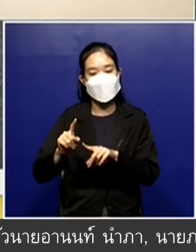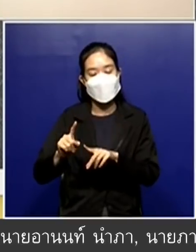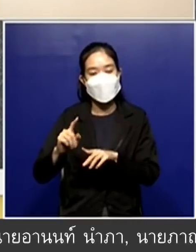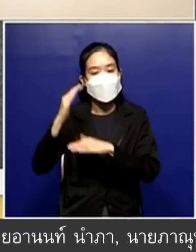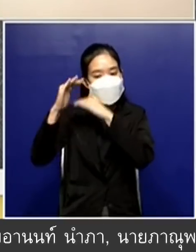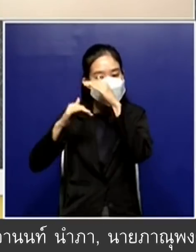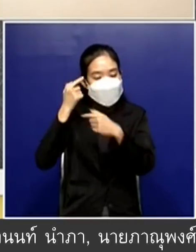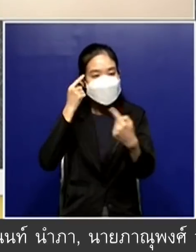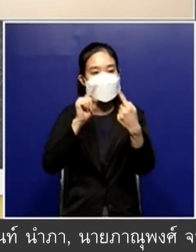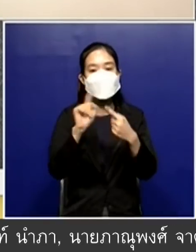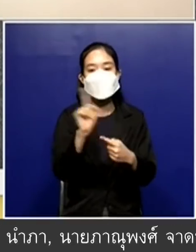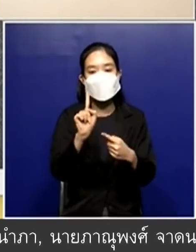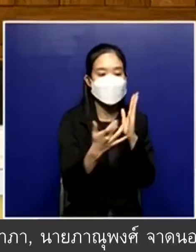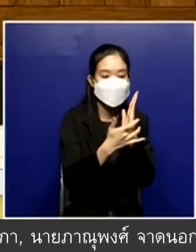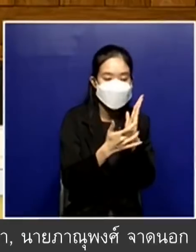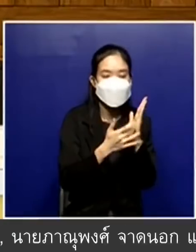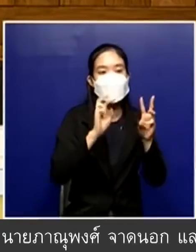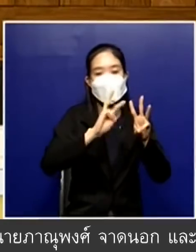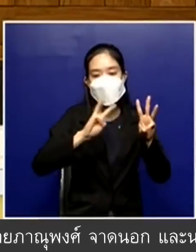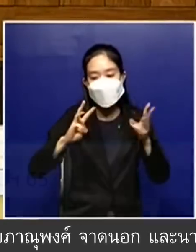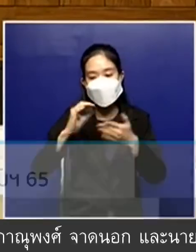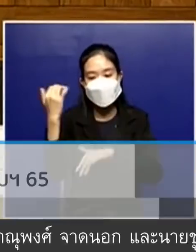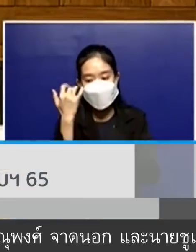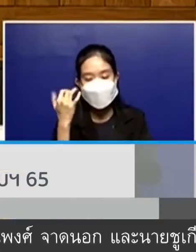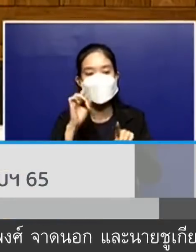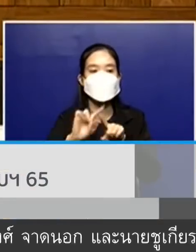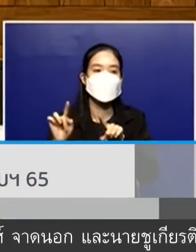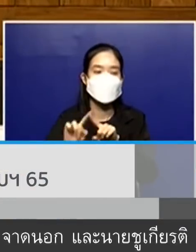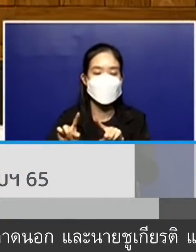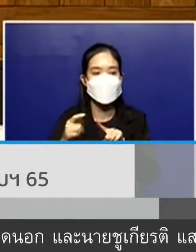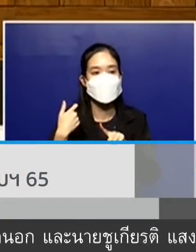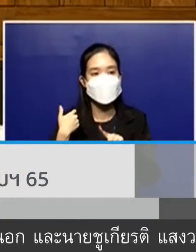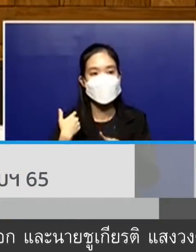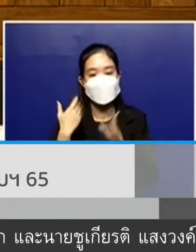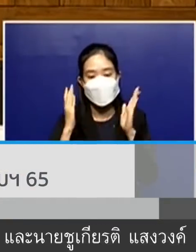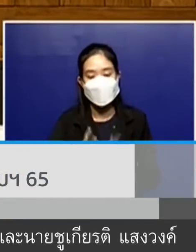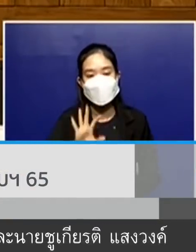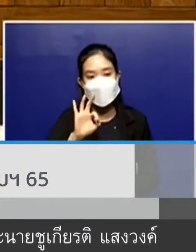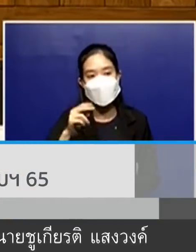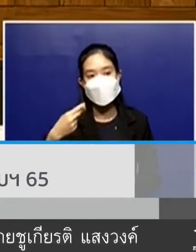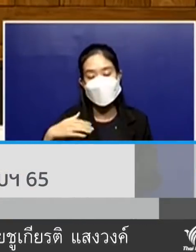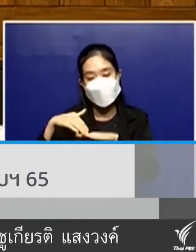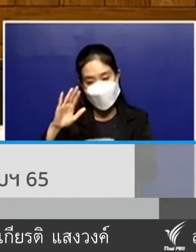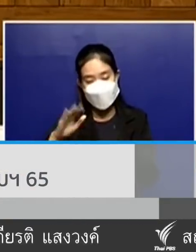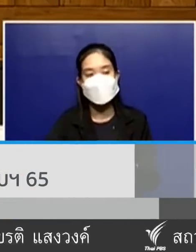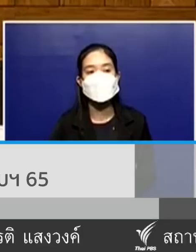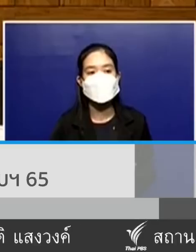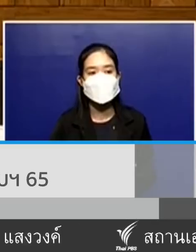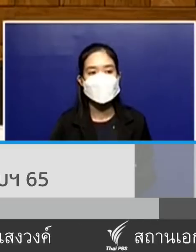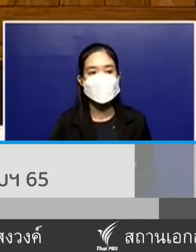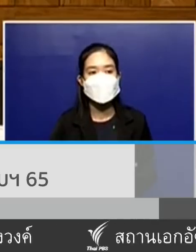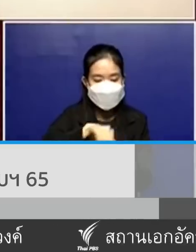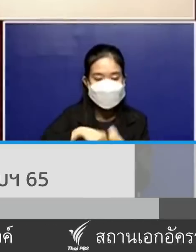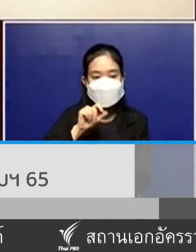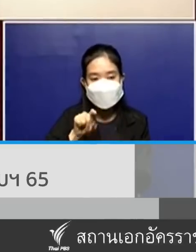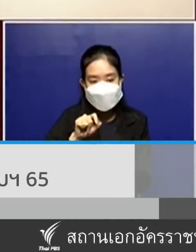อบที่ผ่านมาก็มีคำชี้แจงในลักษณะคล้ายกันนี้นะฮะก็คือปรับลดจริงๆนั่นแหละนะครับปัจจุบันน้อยกว่างบประมาณด้านสาธารณสุขซึ่งต้องคิ